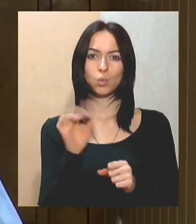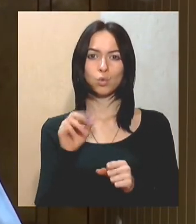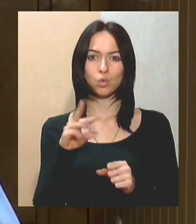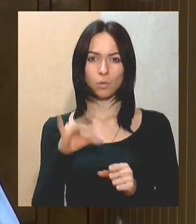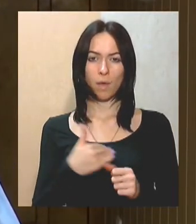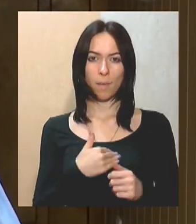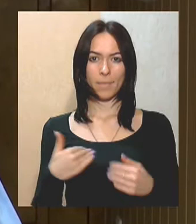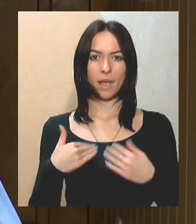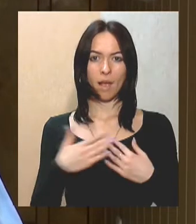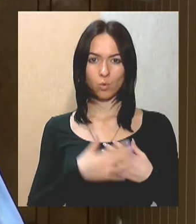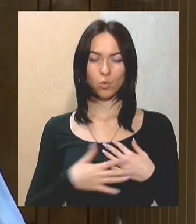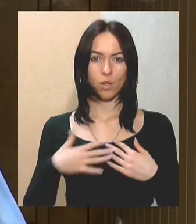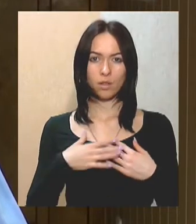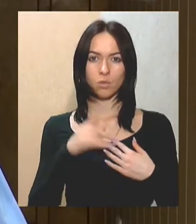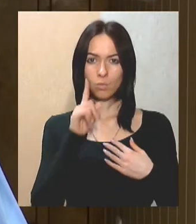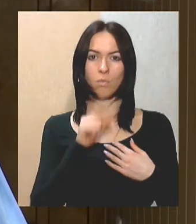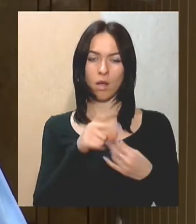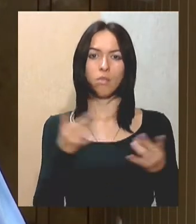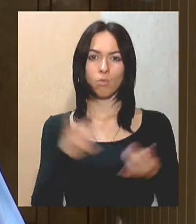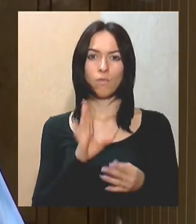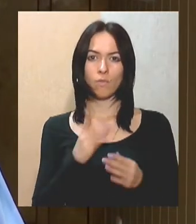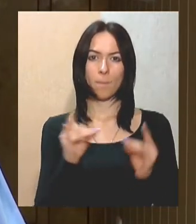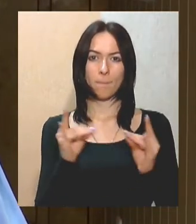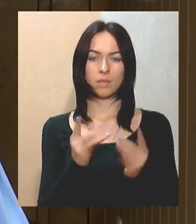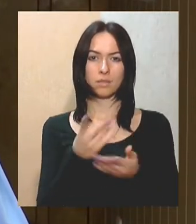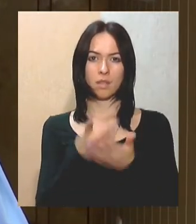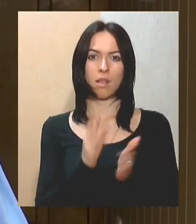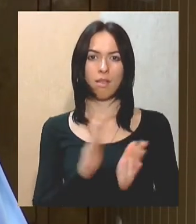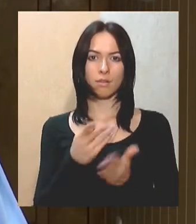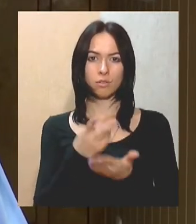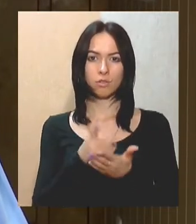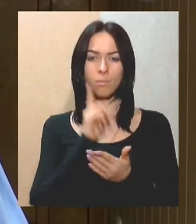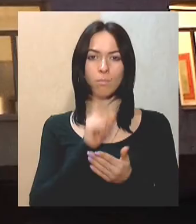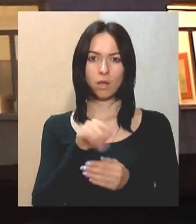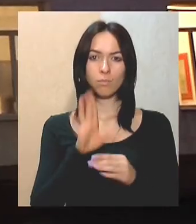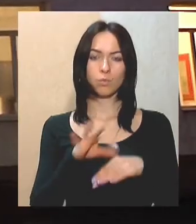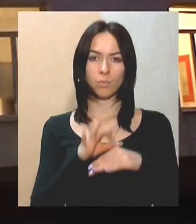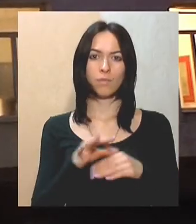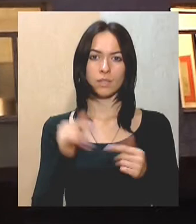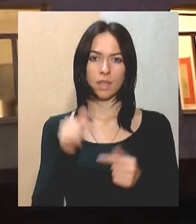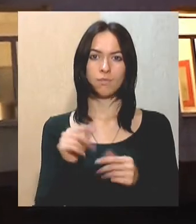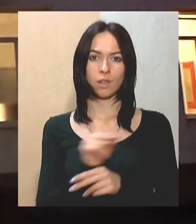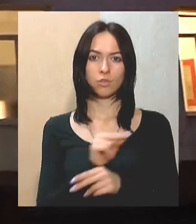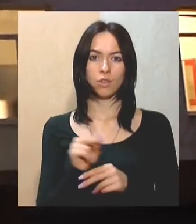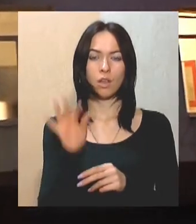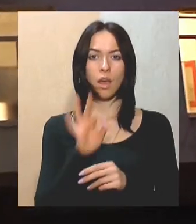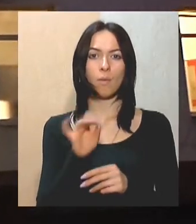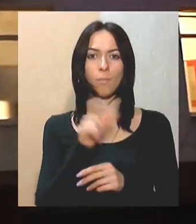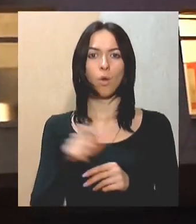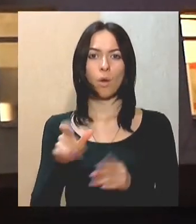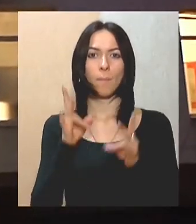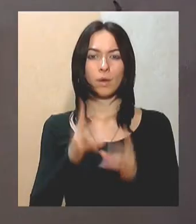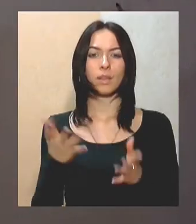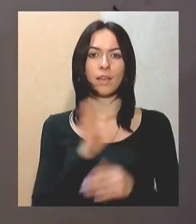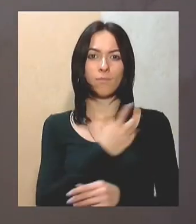клітки, позвоночника, поки нуждається в постільному режимі, просто її будемо поки теж наблюдати, проводити відповідне лікування. Про стан поранених, які знаходяться в